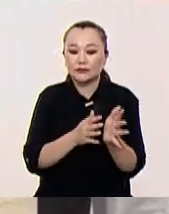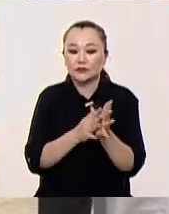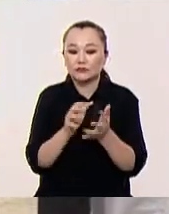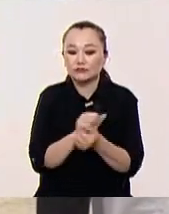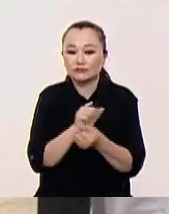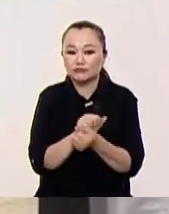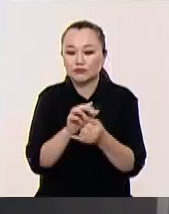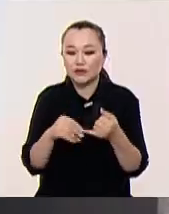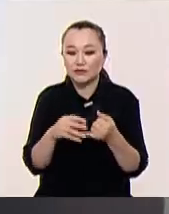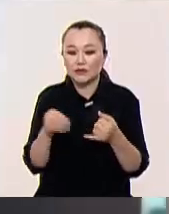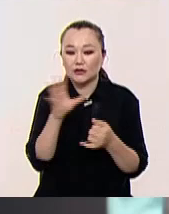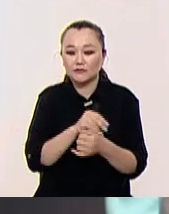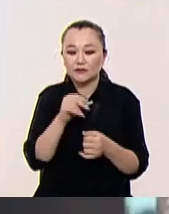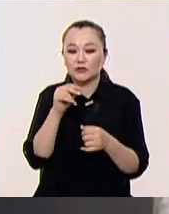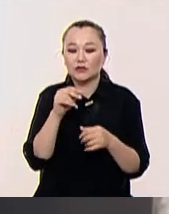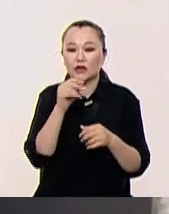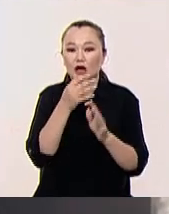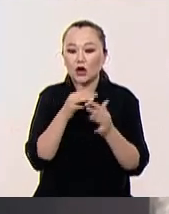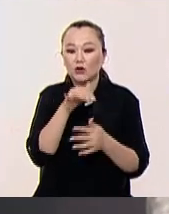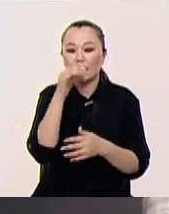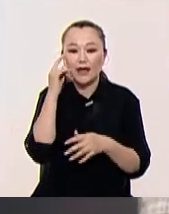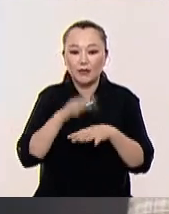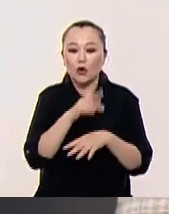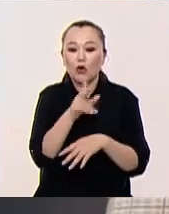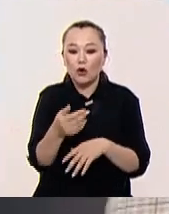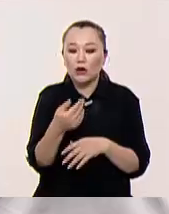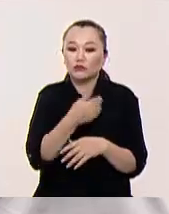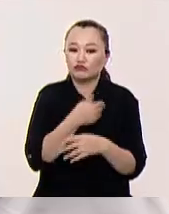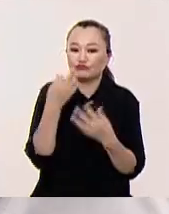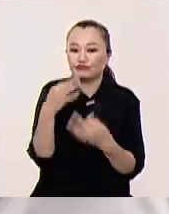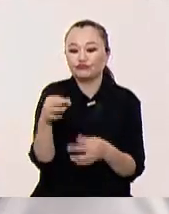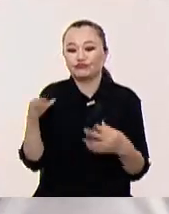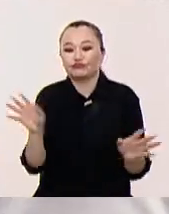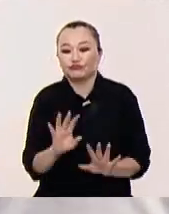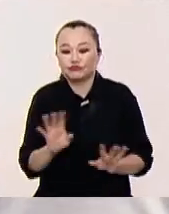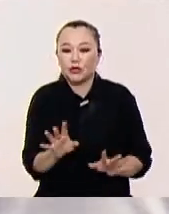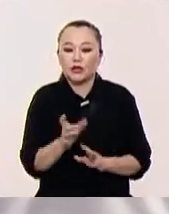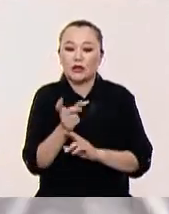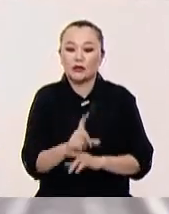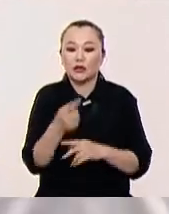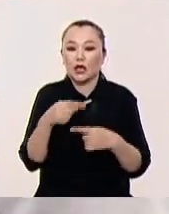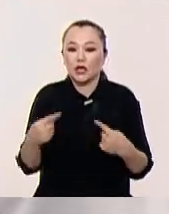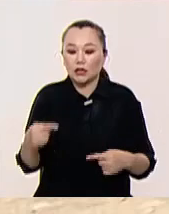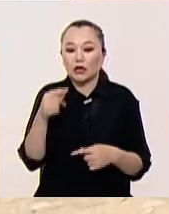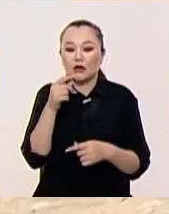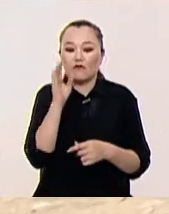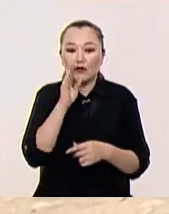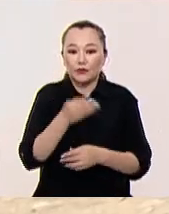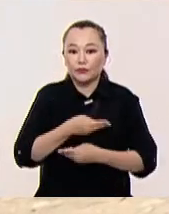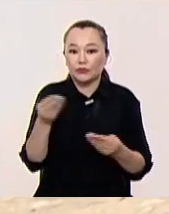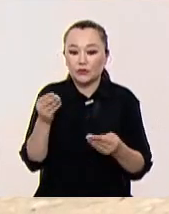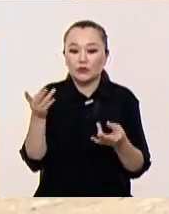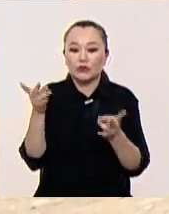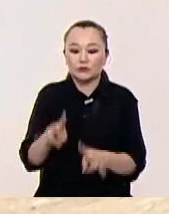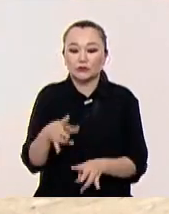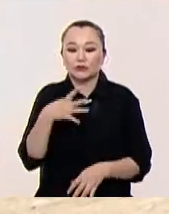отыр. Олар су басындағы маман мен ауыл әкімі тек қалағанына су береді дейді. Сондықтан кей шаруалар бірде бір рет су келмеген алқаптарды тастап кетуге